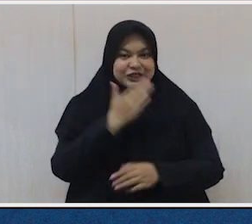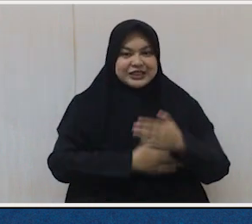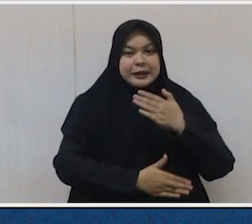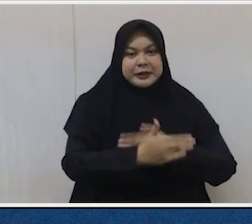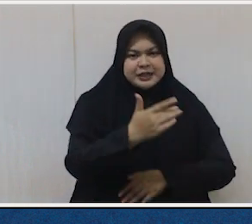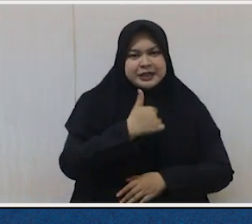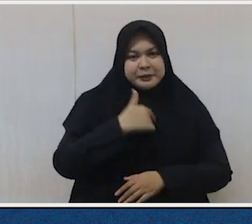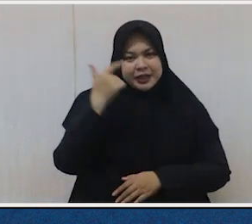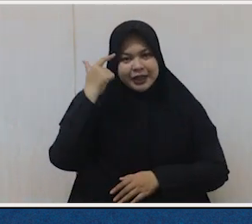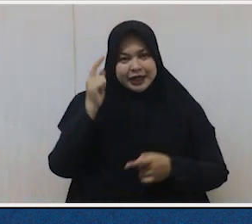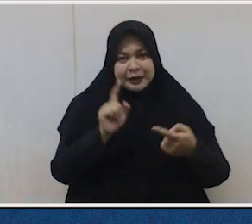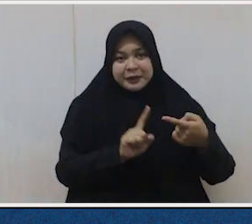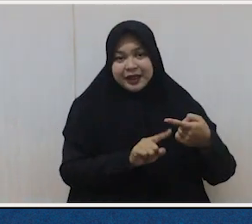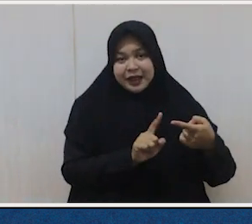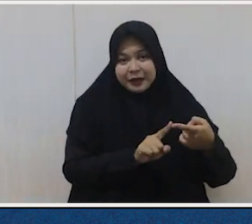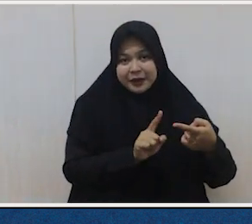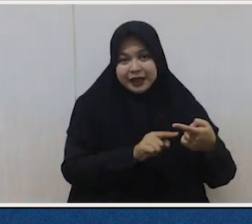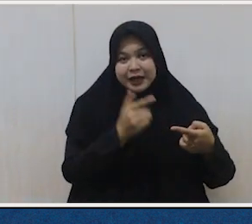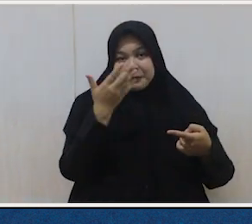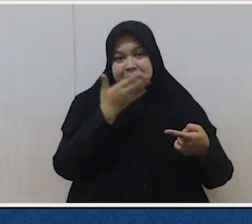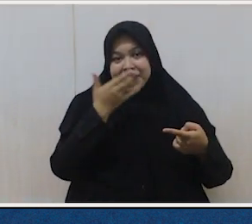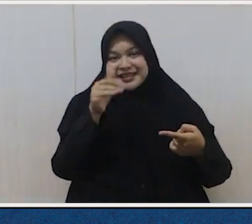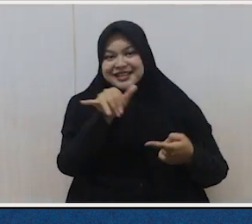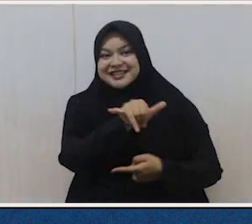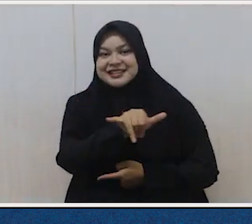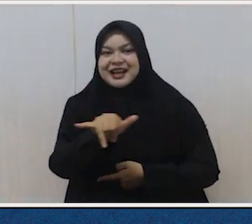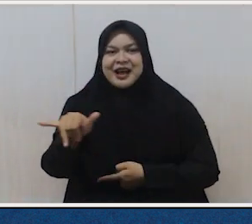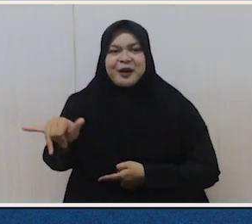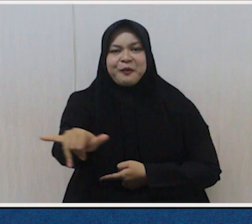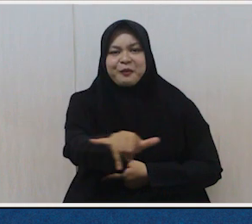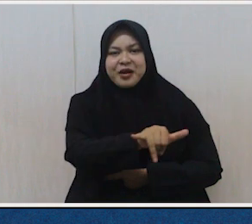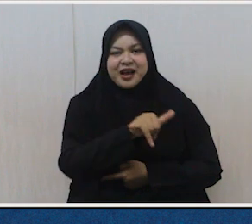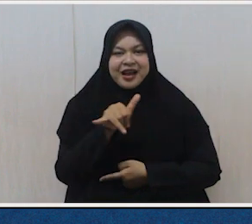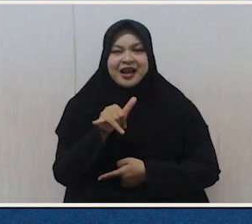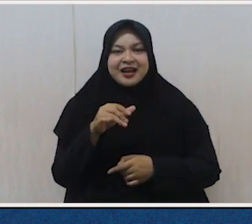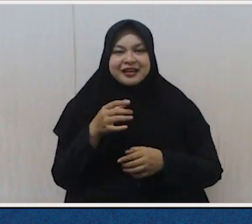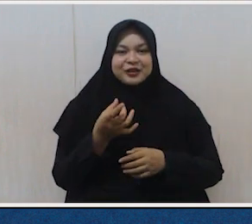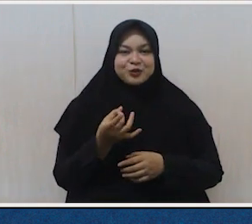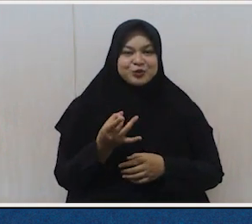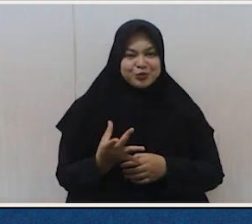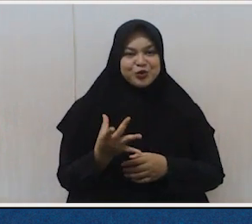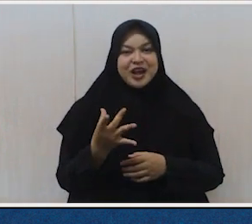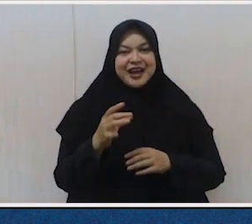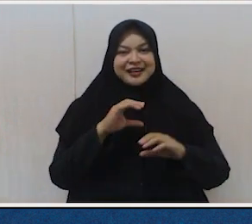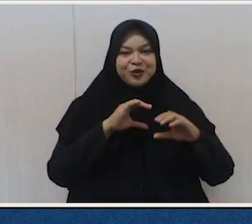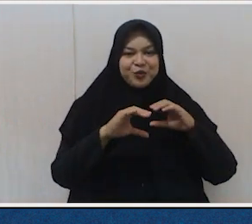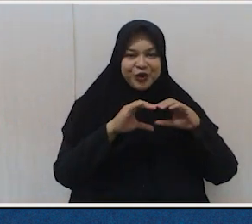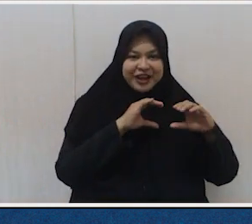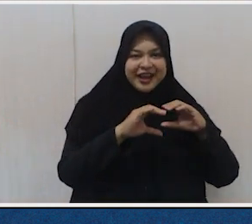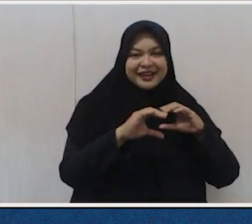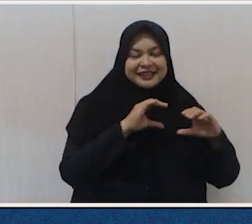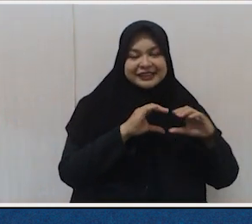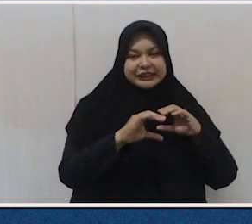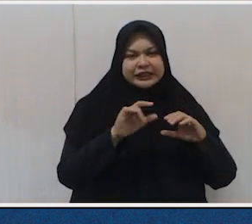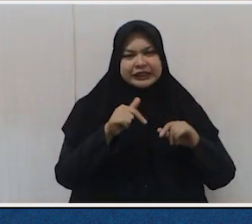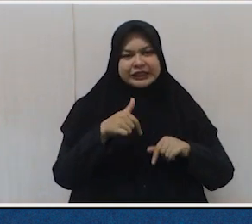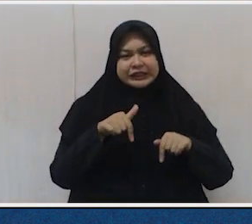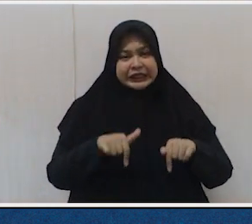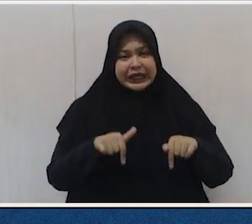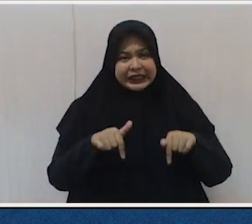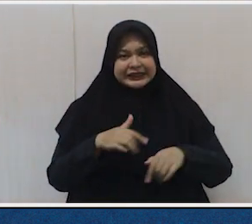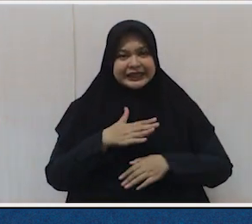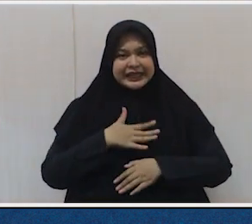saya pikir itu yang pertama dengan bahasa yang sama itu memudahkan komunikasi sekarang saya rasa kalau